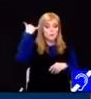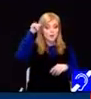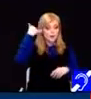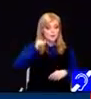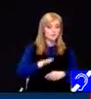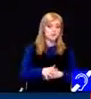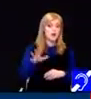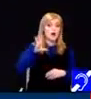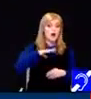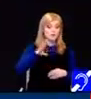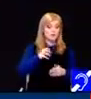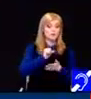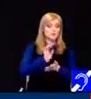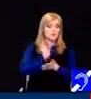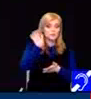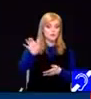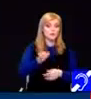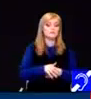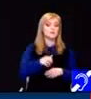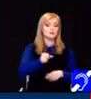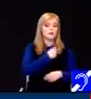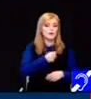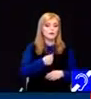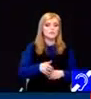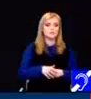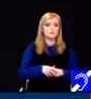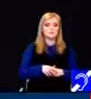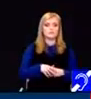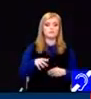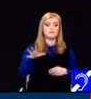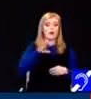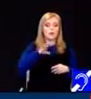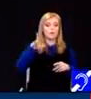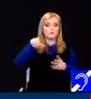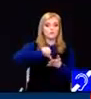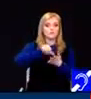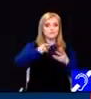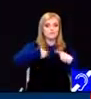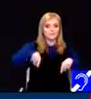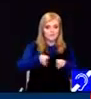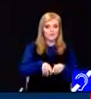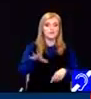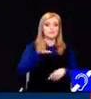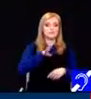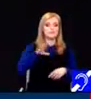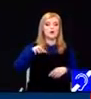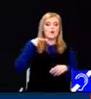a fost înrolat în armată fiind trimis pe frontul românesc. Acolo reușește să formeze primele organizații de basarabeni, care ulterior,